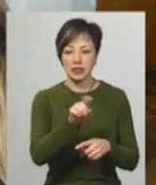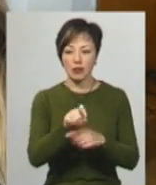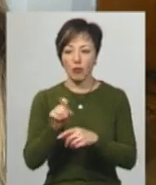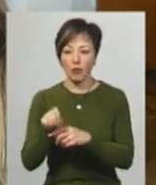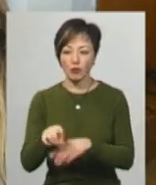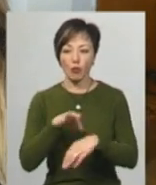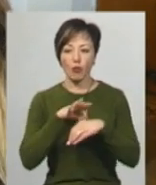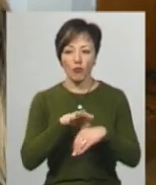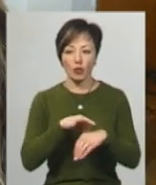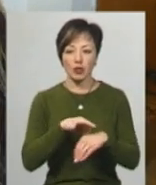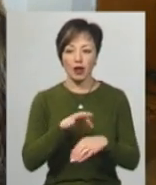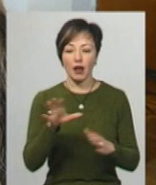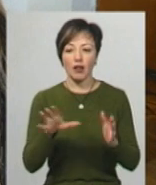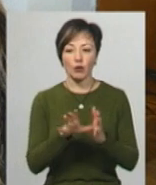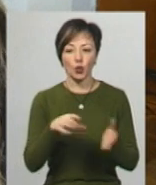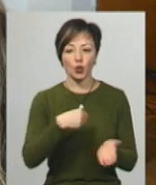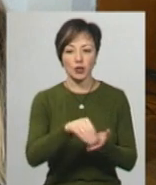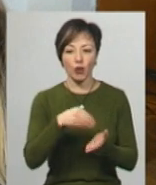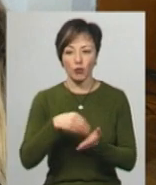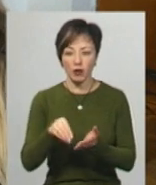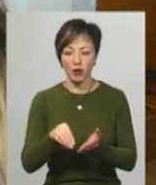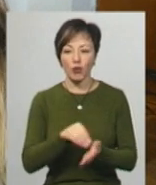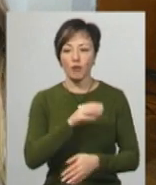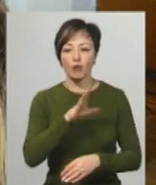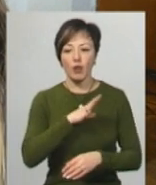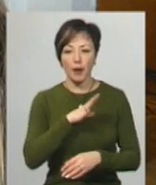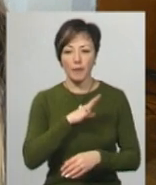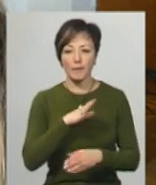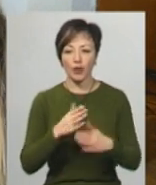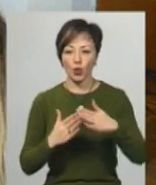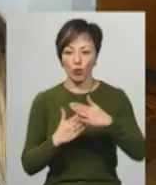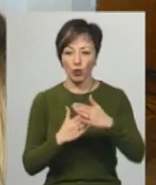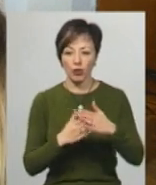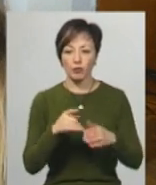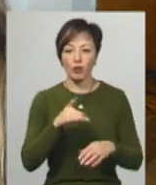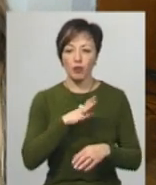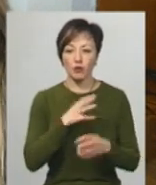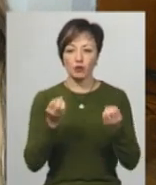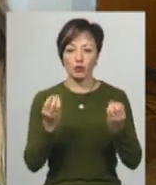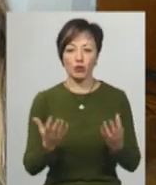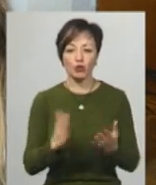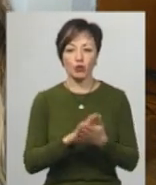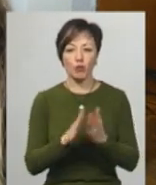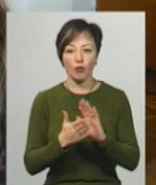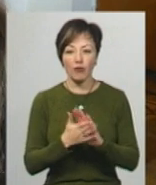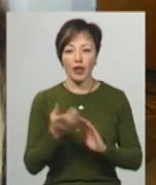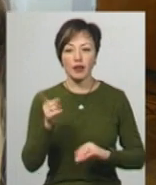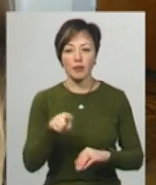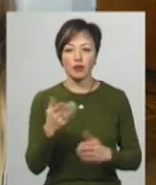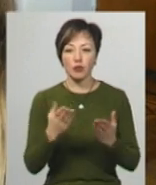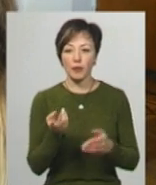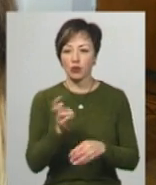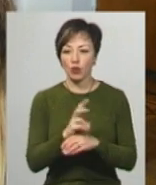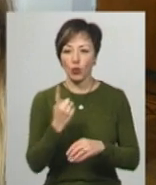рівно проводити електронну закупівлю. Вона була б допорогова, там були б спрощені умови, і навіть якщо б туди